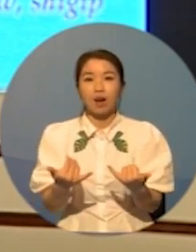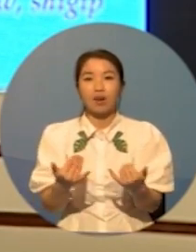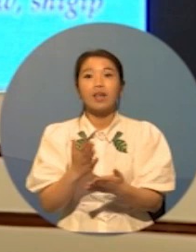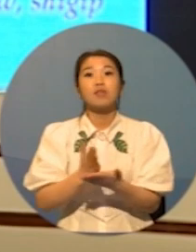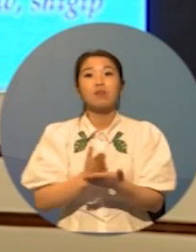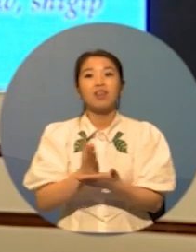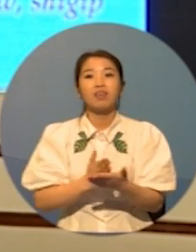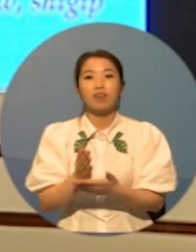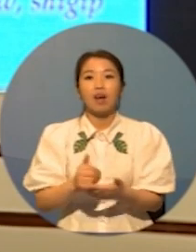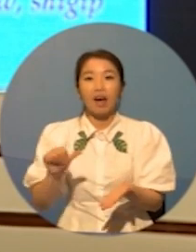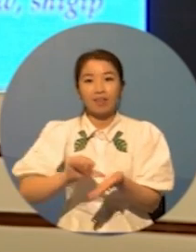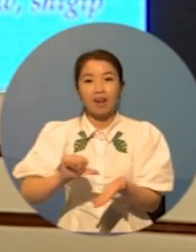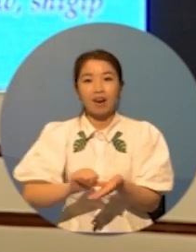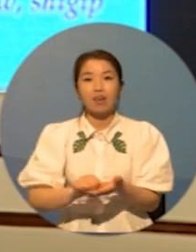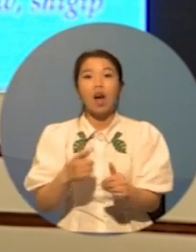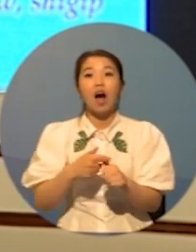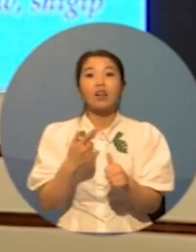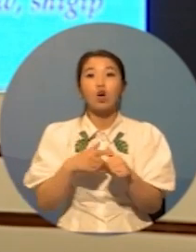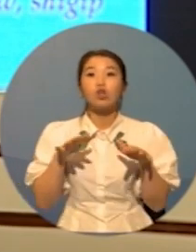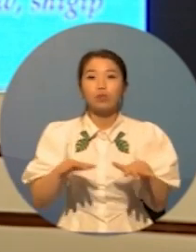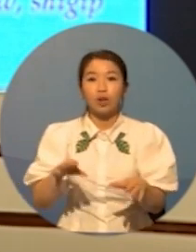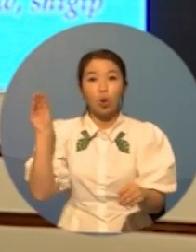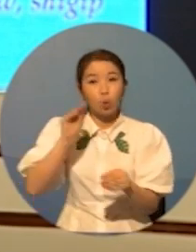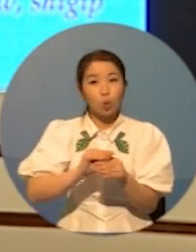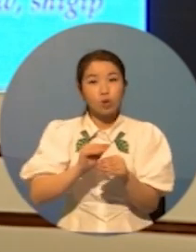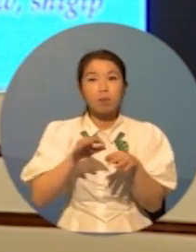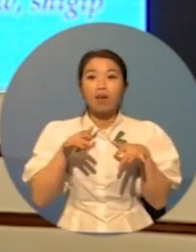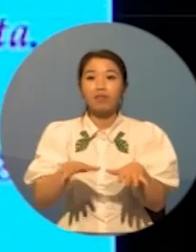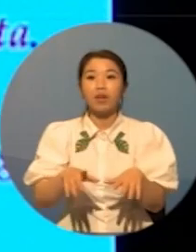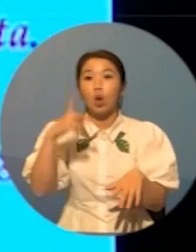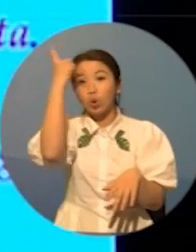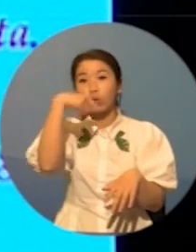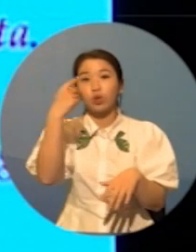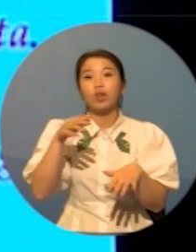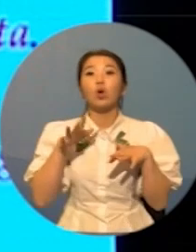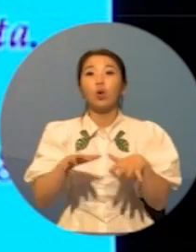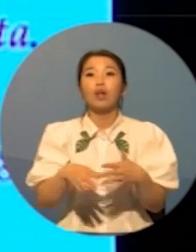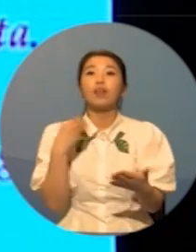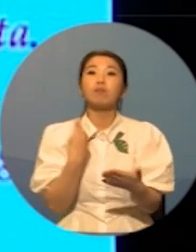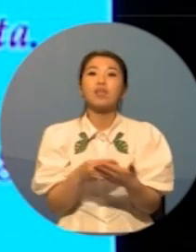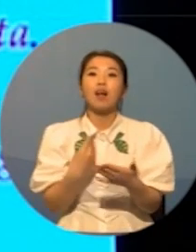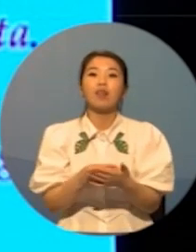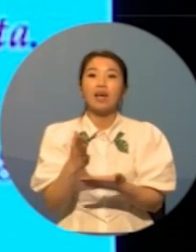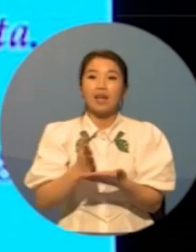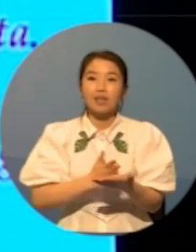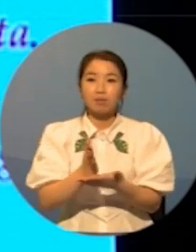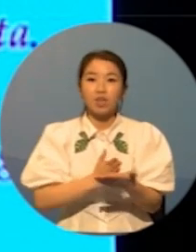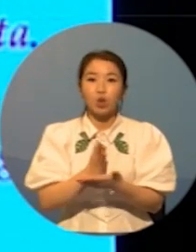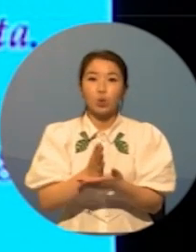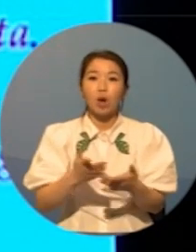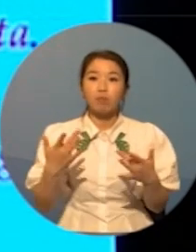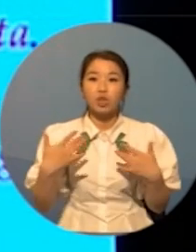Атауыш фейіл қоспа фейіл түрінде де қолланылады. Мысалы, қызмет ету, шығып кету.